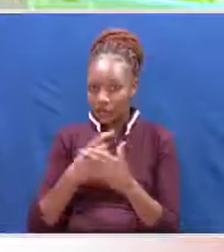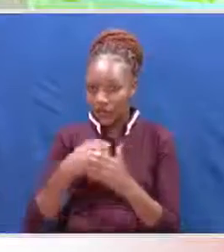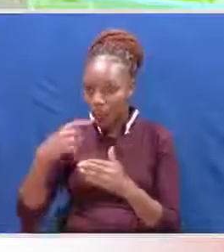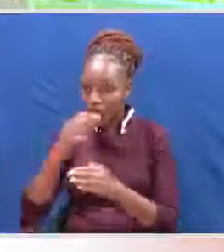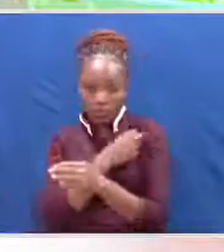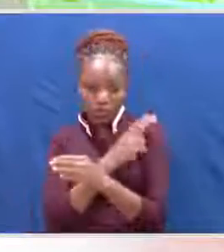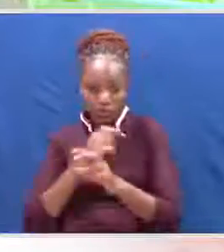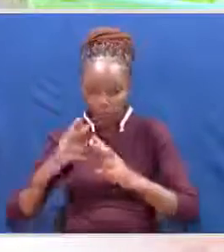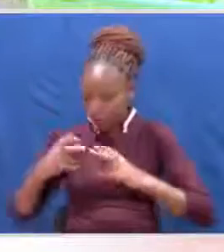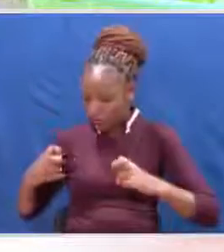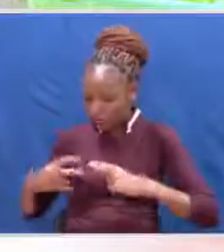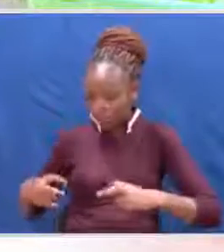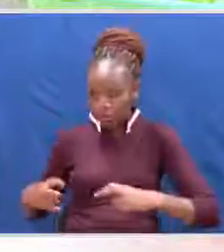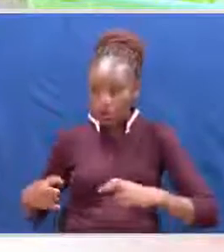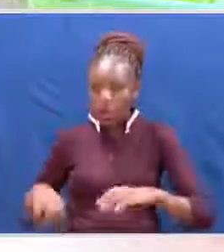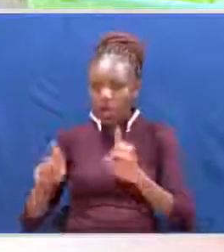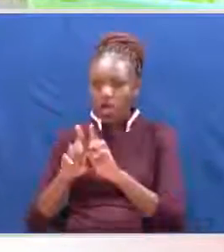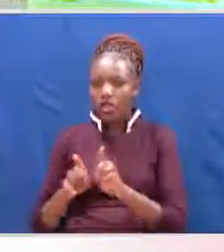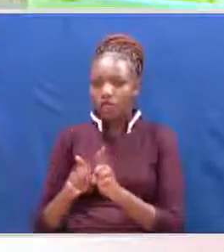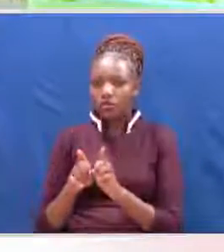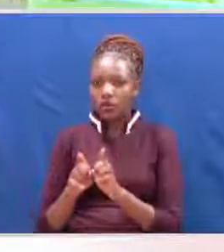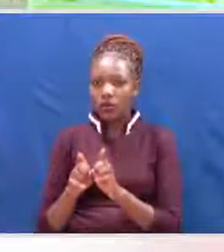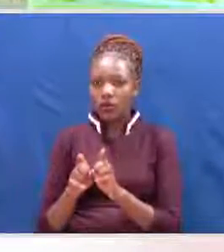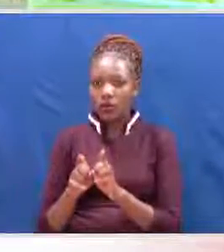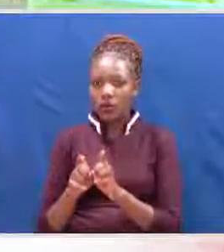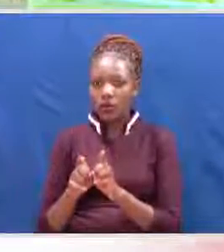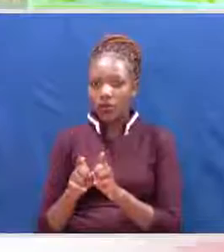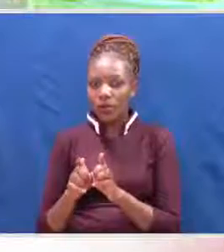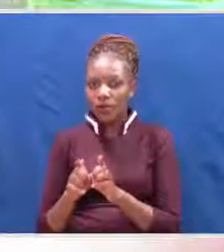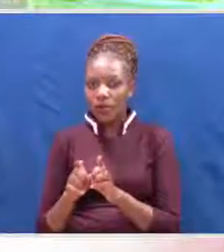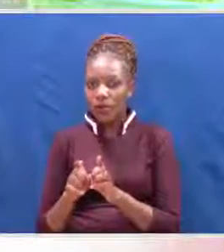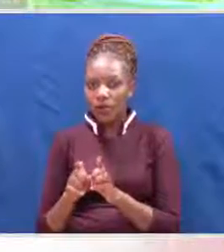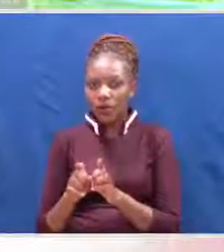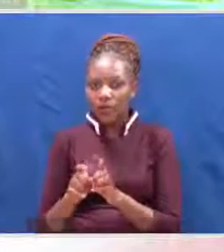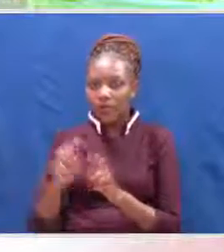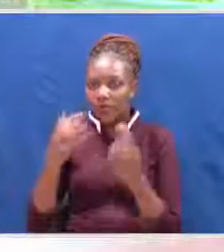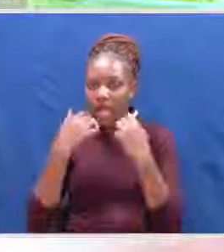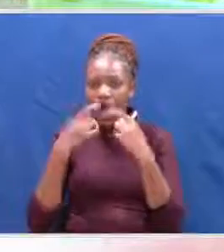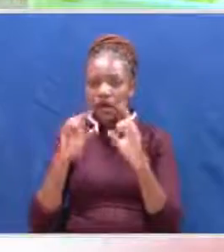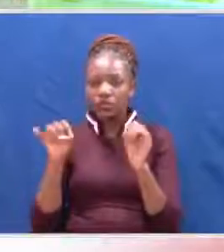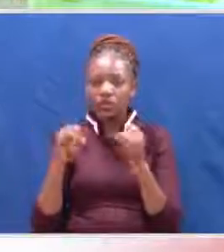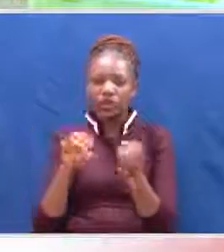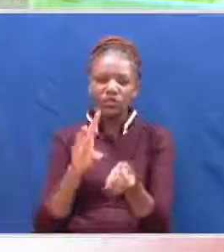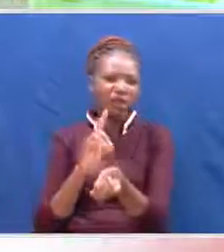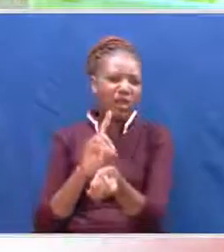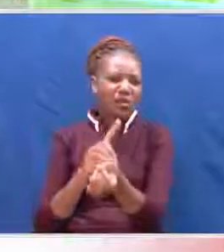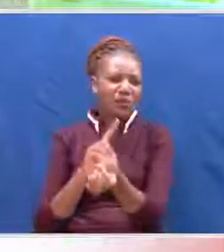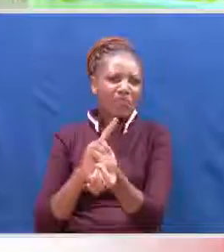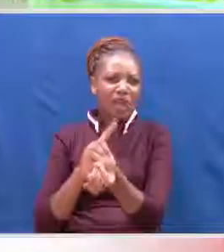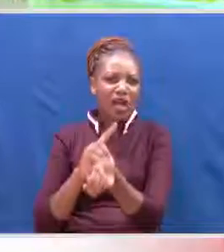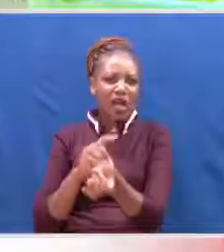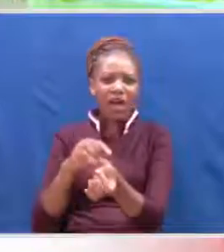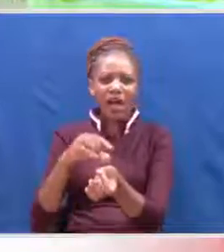up. Na bila nilikuwa tu discharged nimaliza almost 1 week. Na nasikia wanatangaza news Dr. Lushola